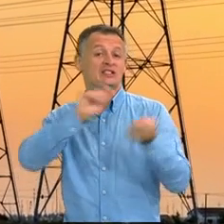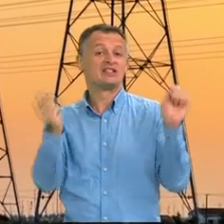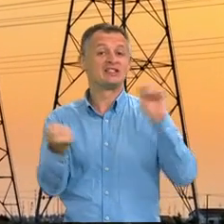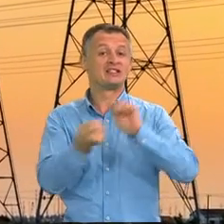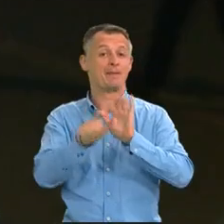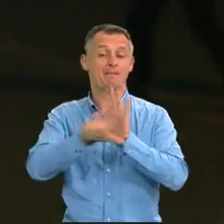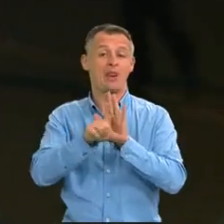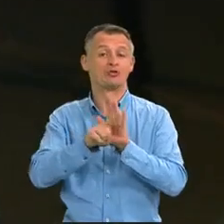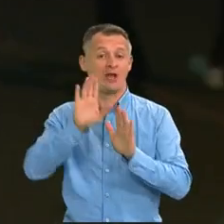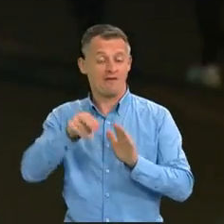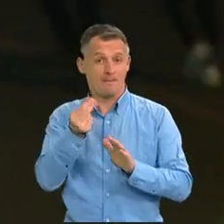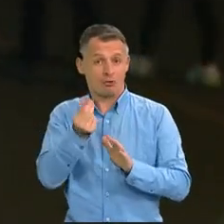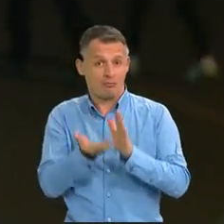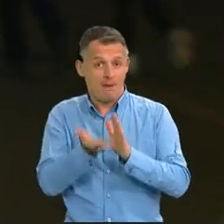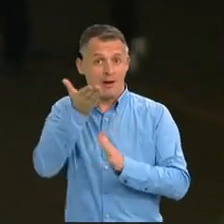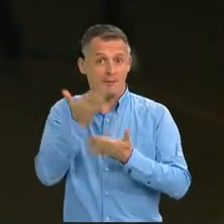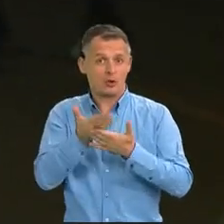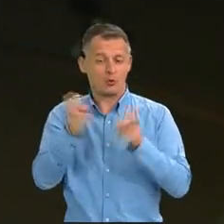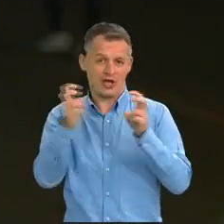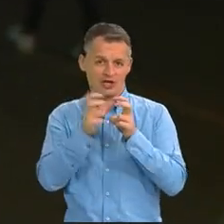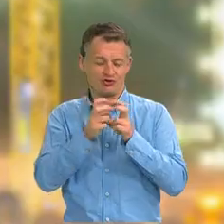pentru energia electrică. Ioana?